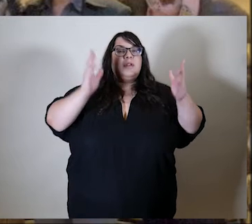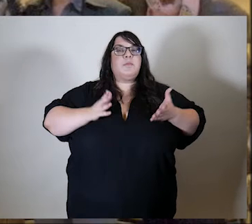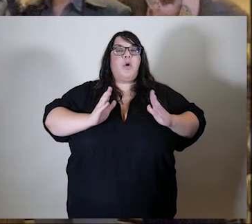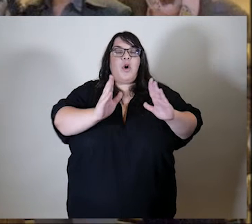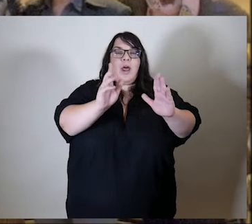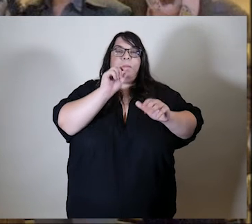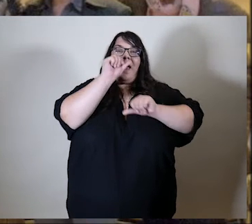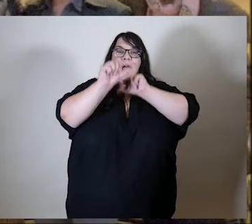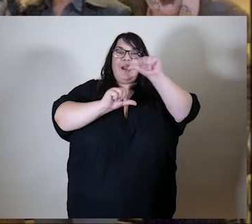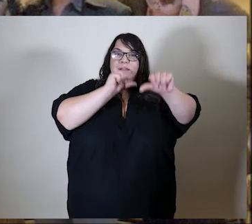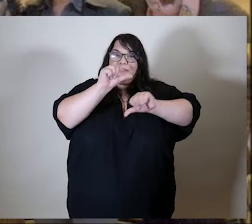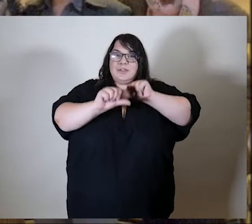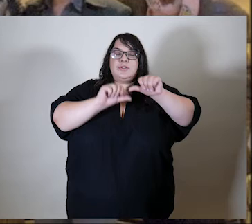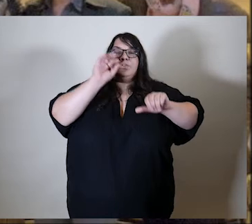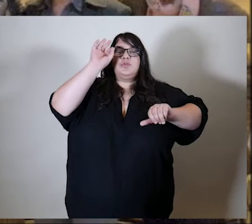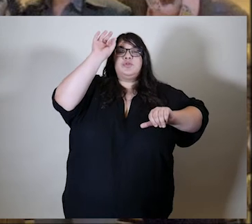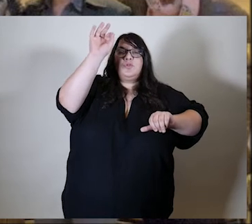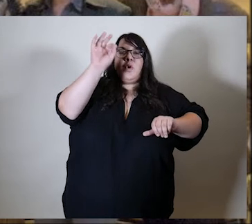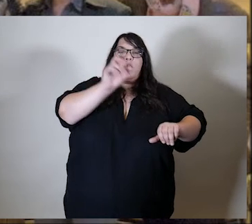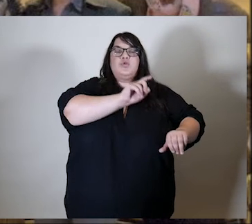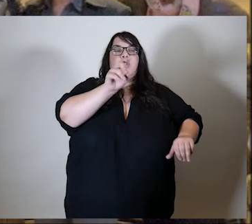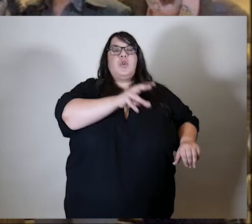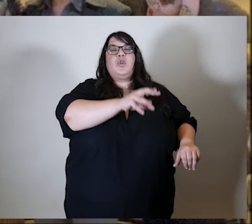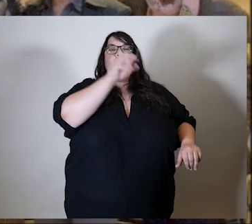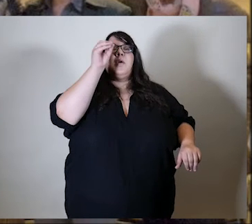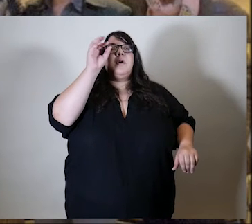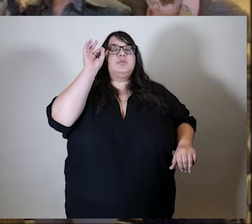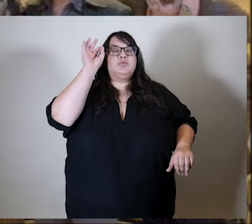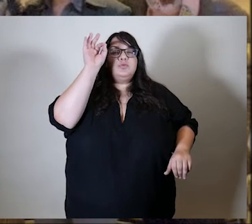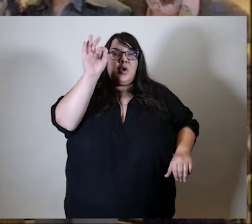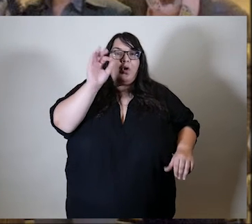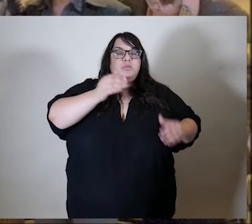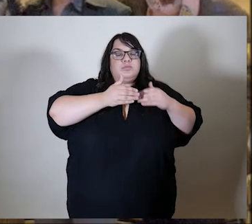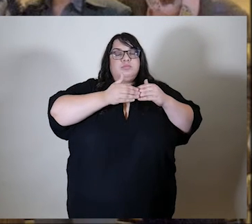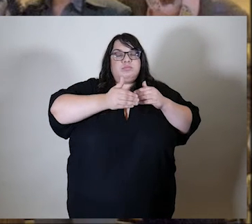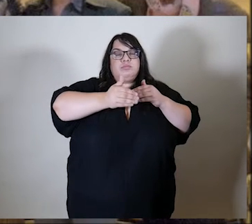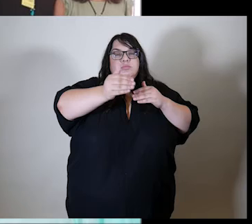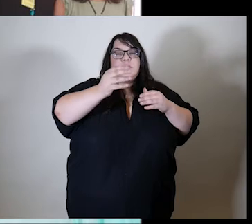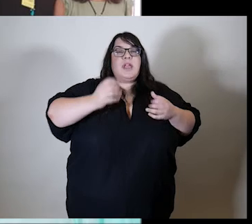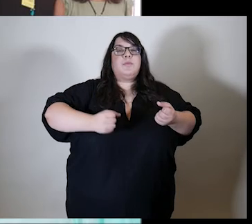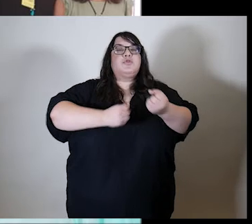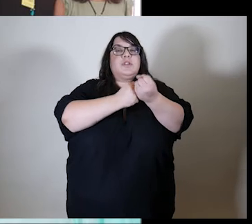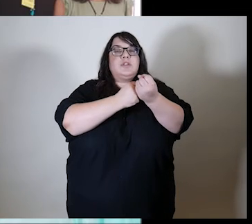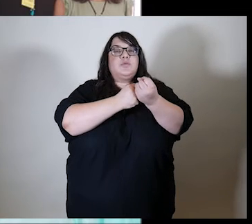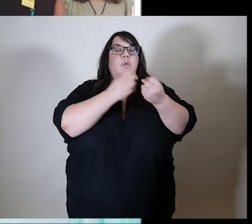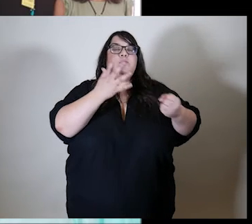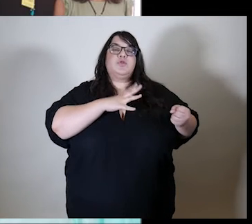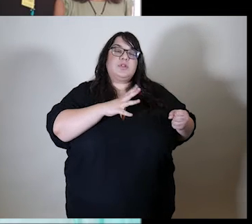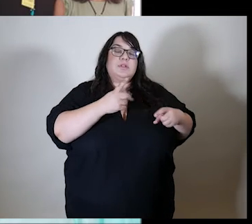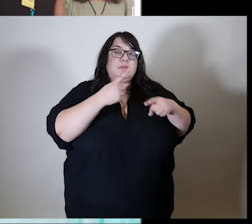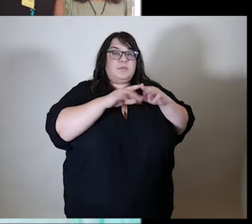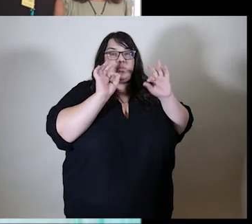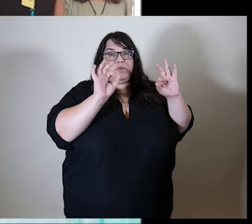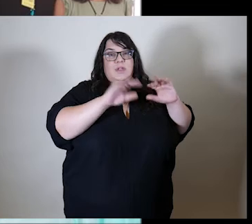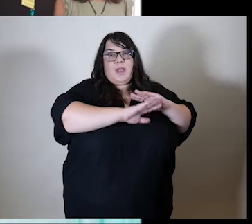προχωρήσουμε εμείς σε αλλαγές που θα μας δώσουν νόημα ζωής και στη συνέχεια να στηρίξουμε όσους θέλουν και ιδιαίτερα